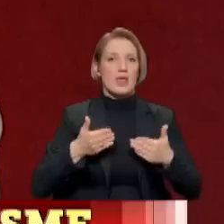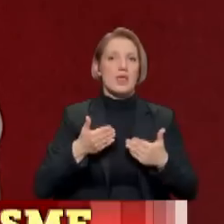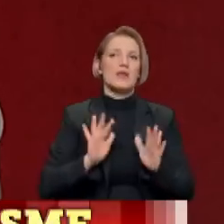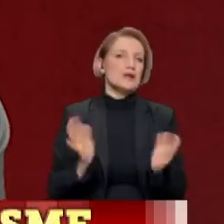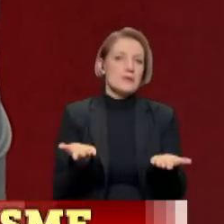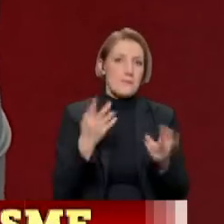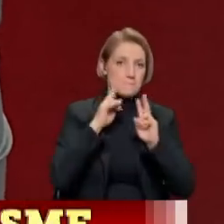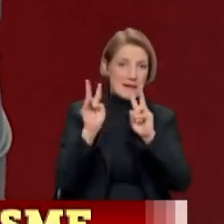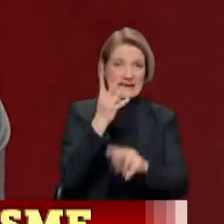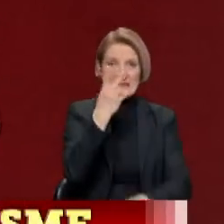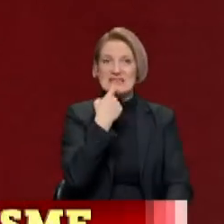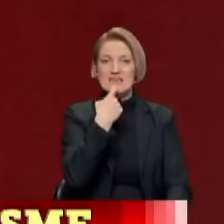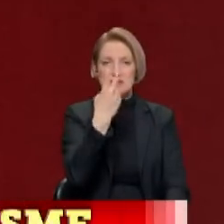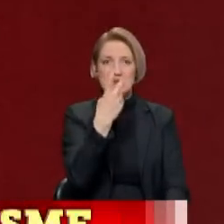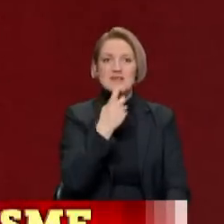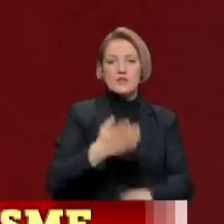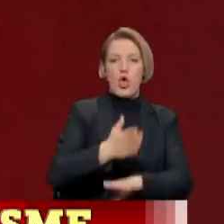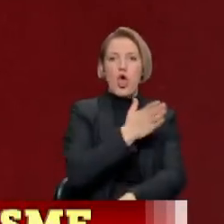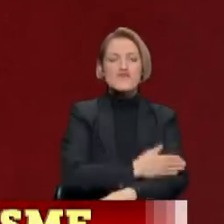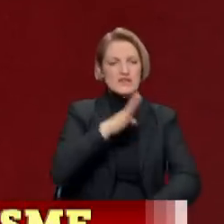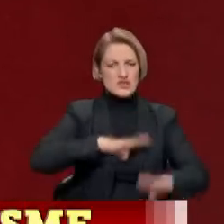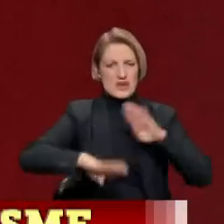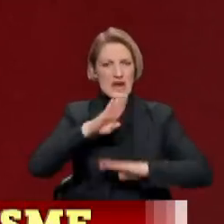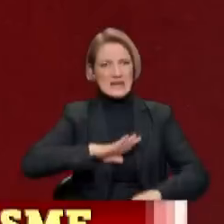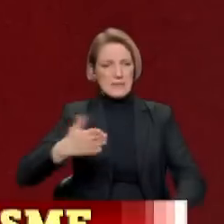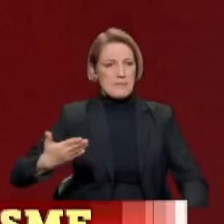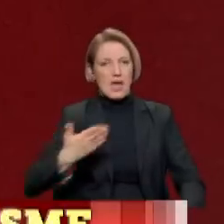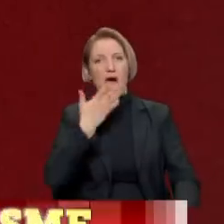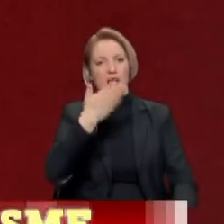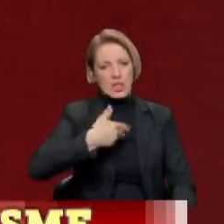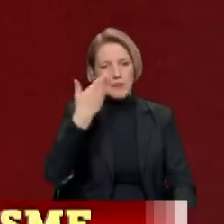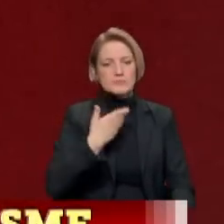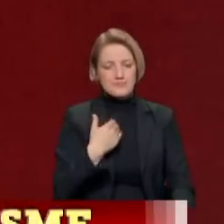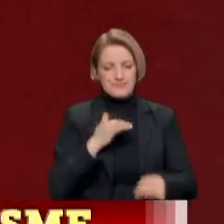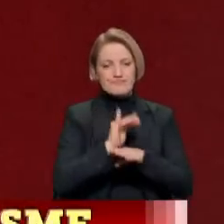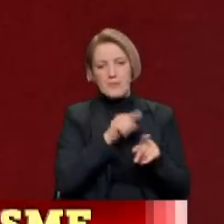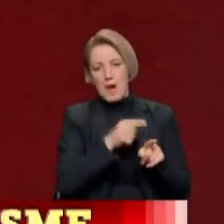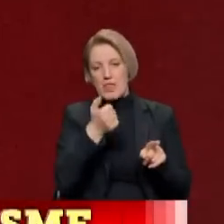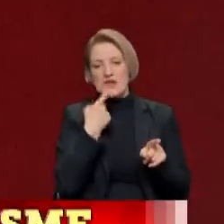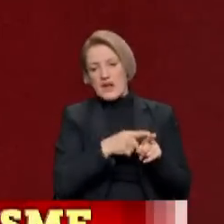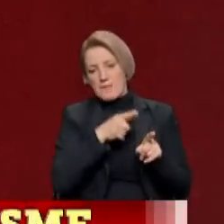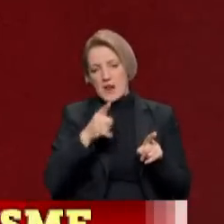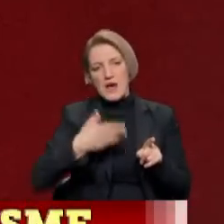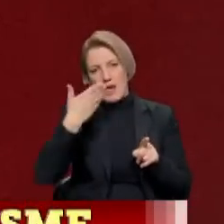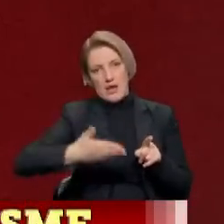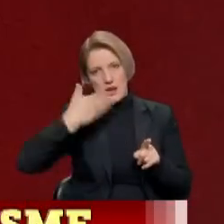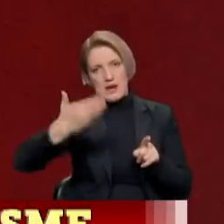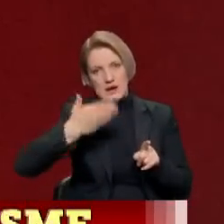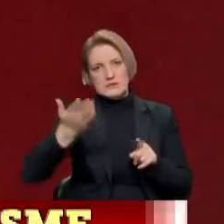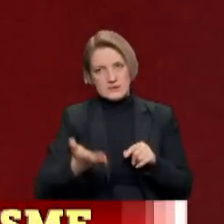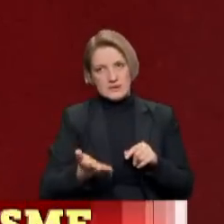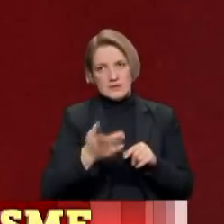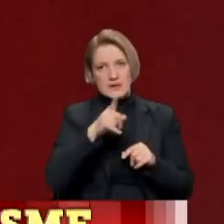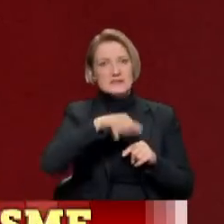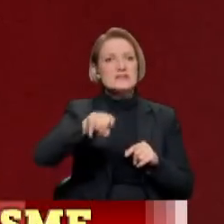Bakın 2 yıl önce şikayetçi olmuş, anlatmış yaşadıklarını 6 yaşından beri. Dosyayı siz de çok iyi biliyorsunuz.